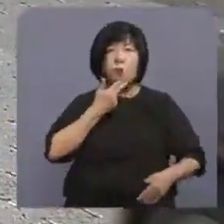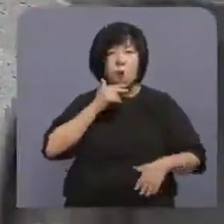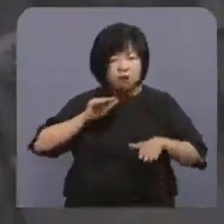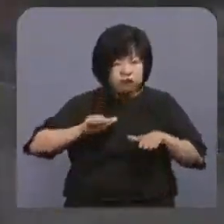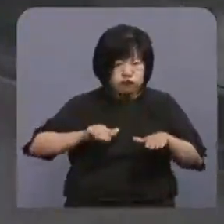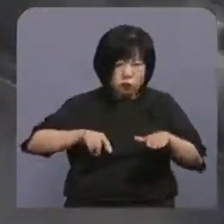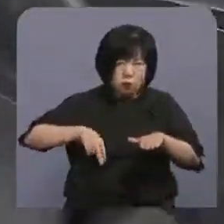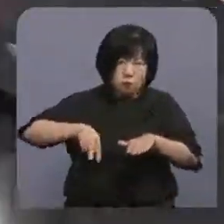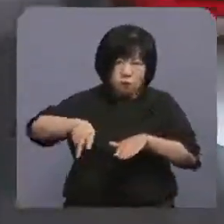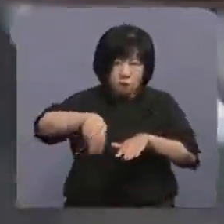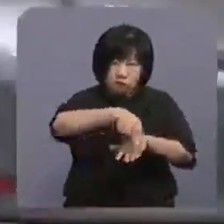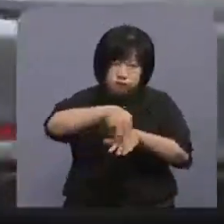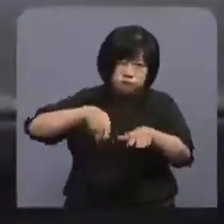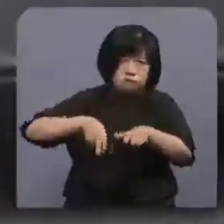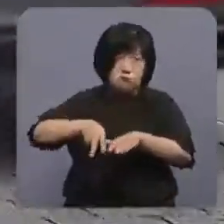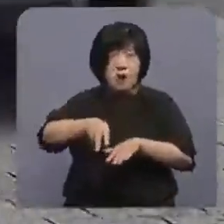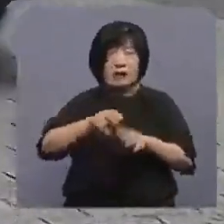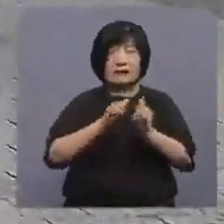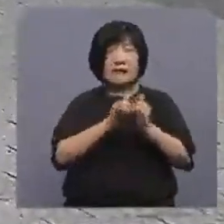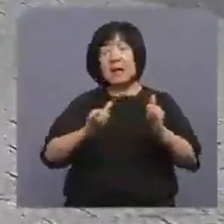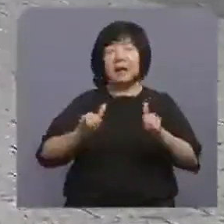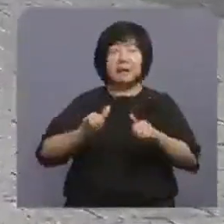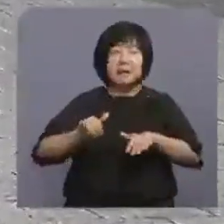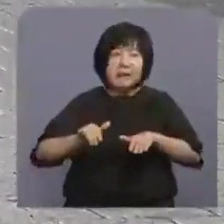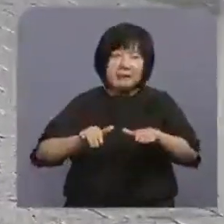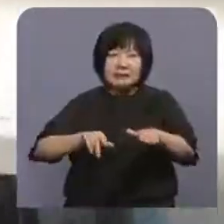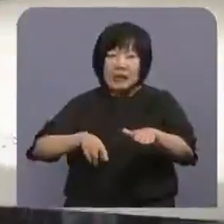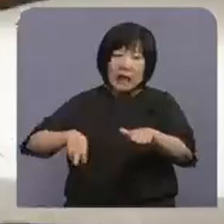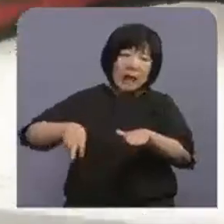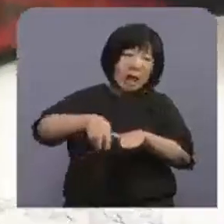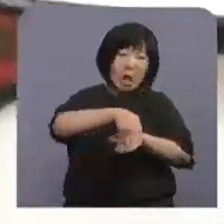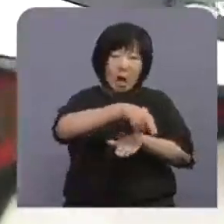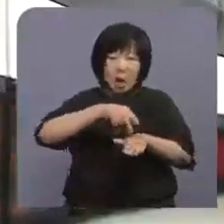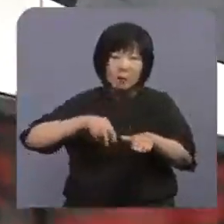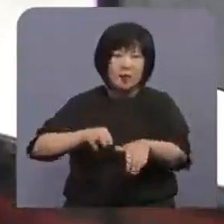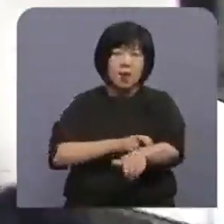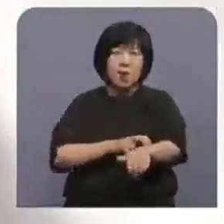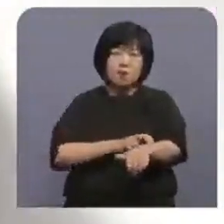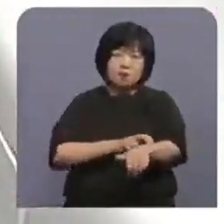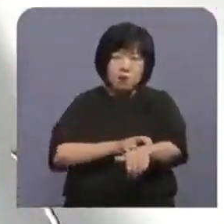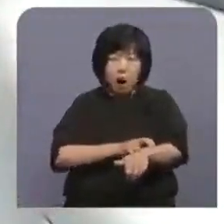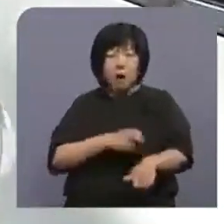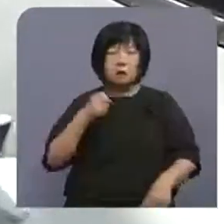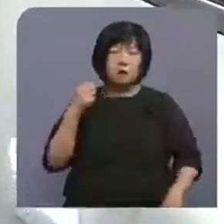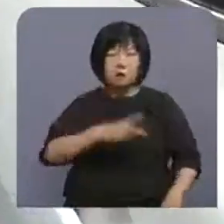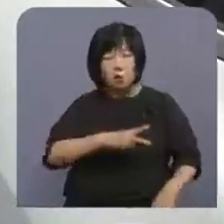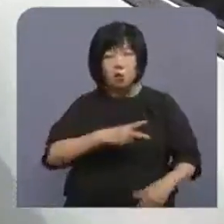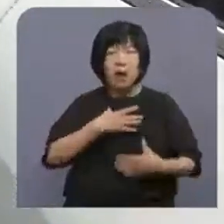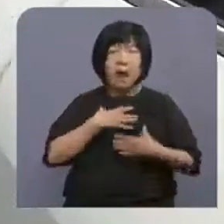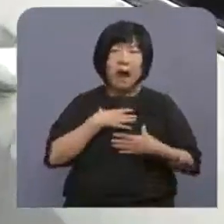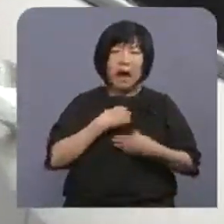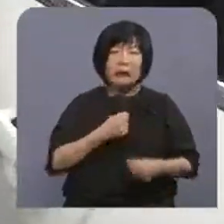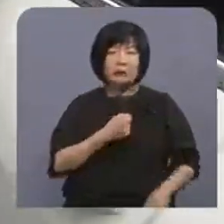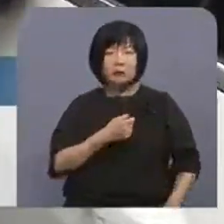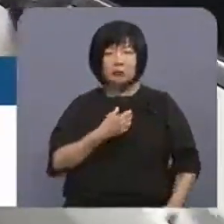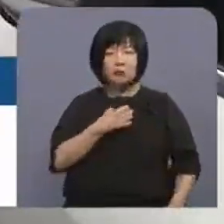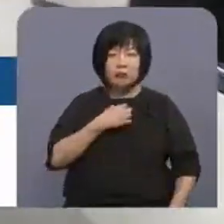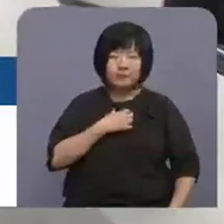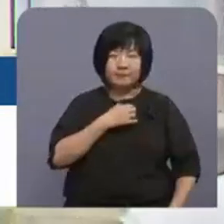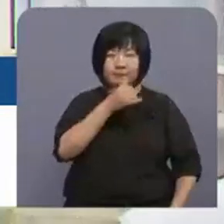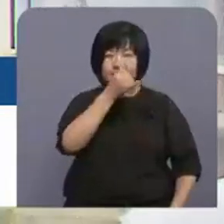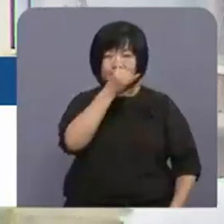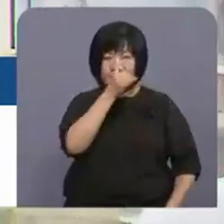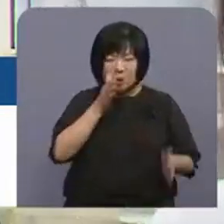불법 주정차된 차가 많아 사람이 차를 피해 다녀야 하다 보니 불편을 넘어 안전을 걱정합니다. 이런 좁은